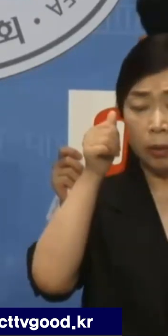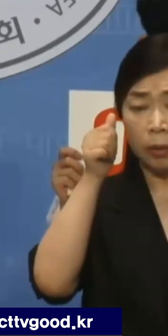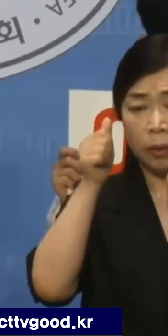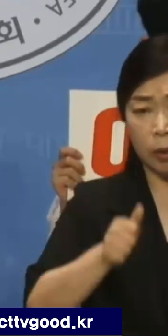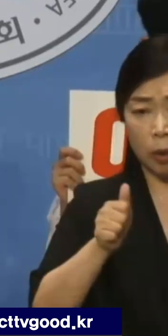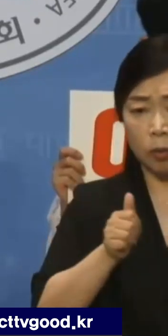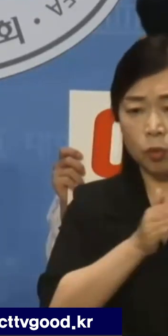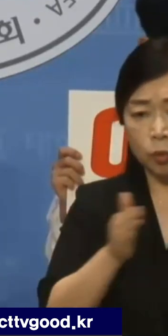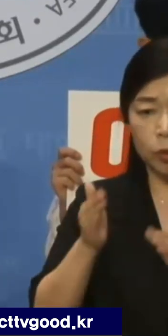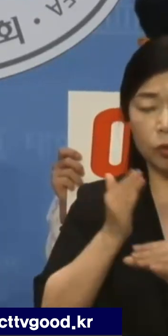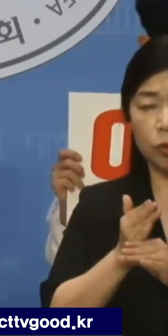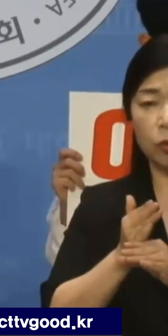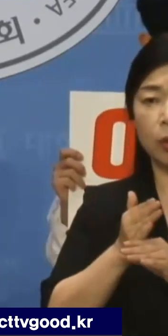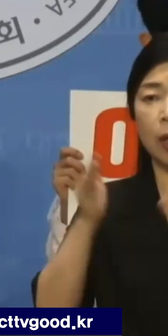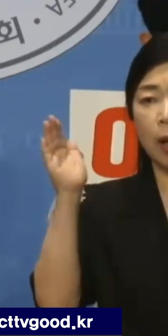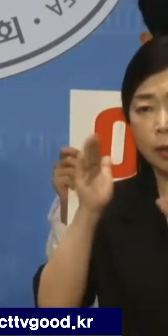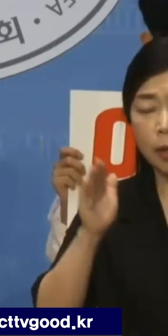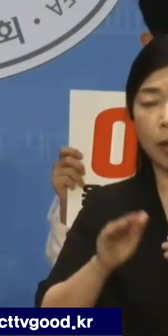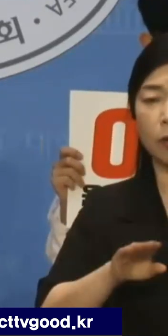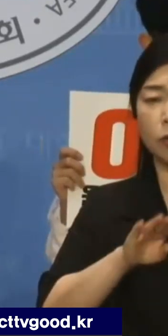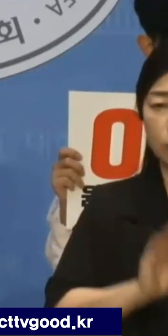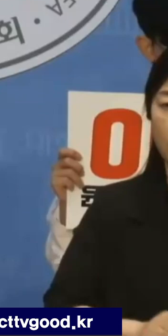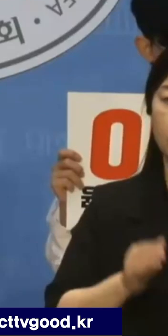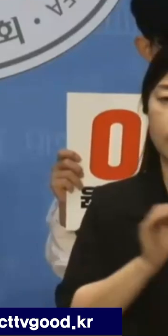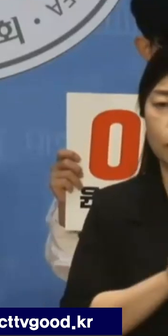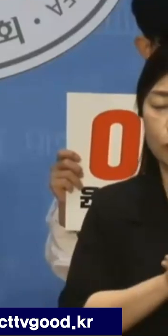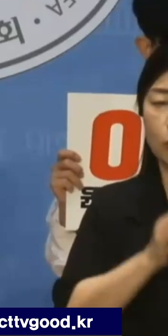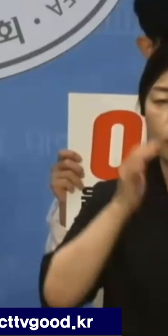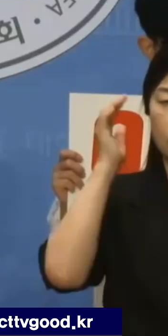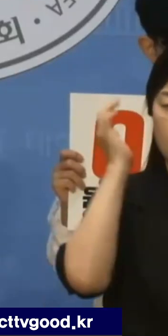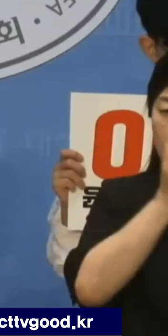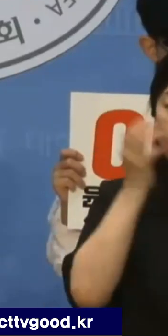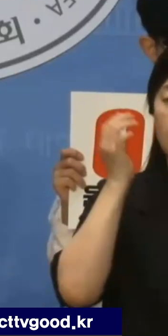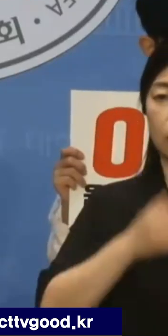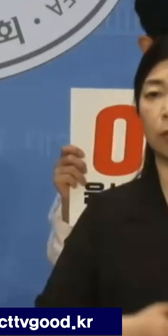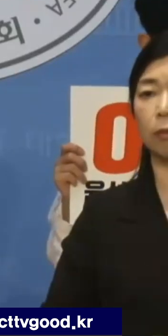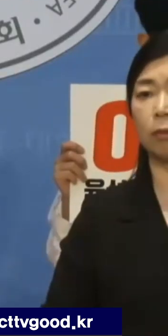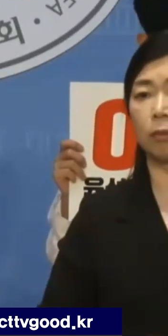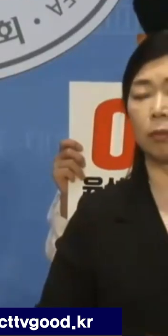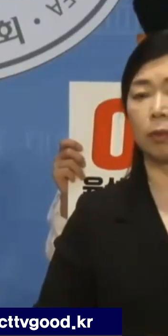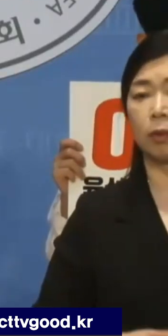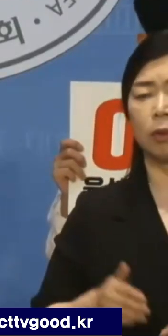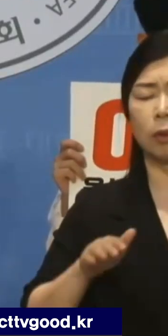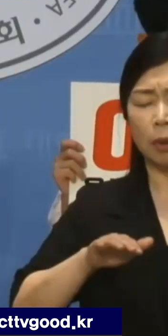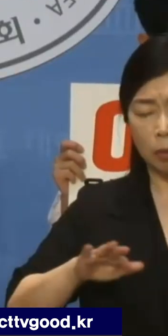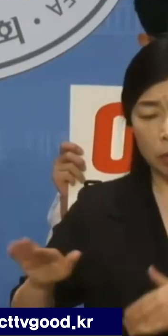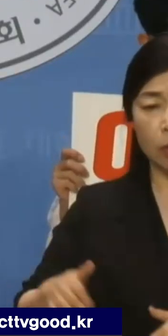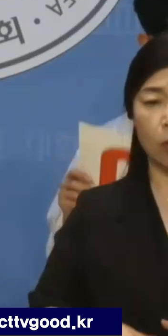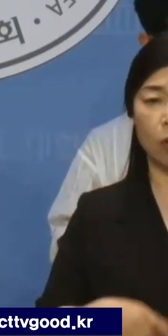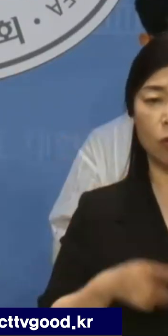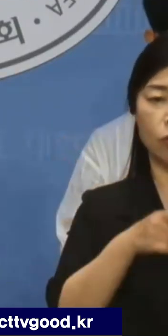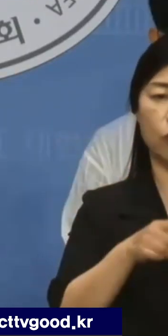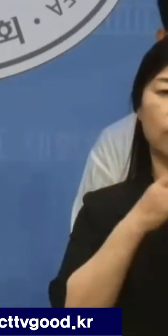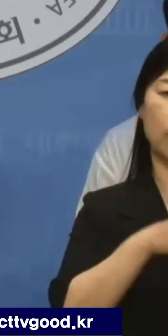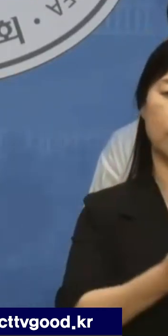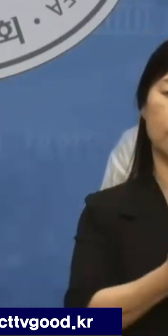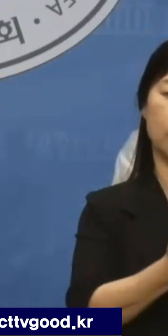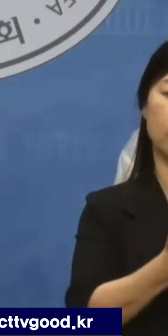그리고 후배들, 친구들의 혼란과 오직 윤비어천과만이 남아있습니다.